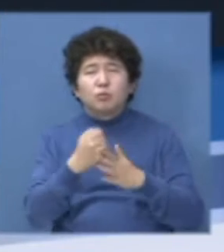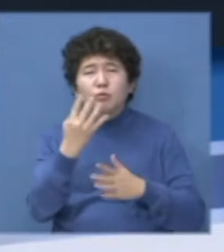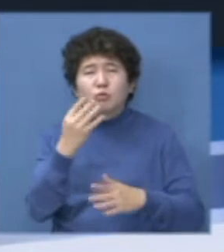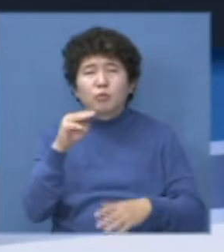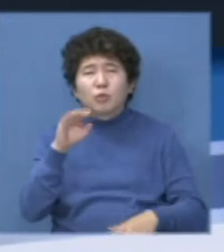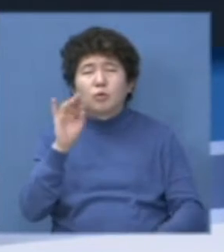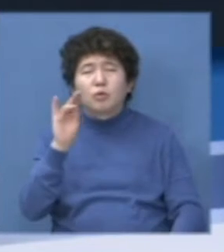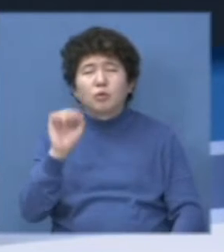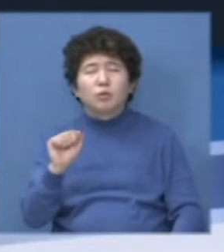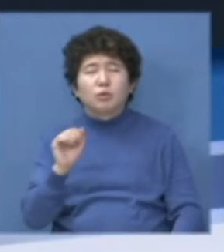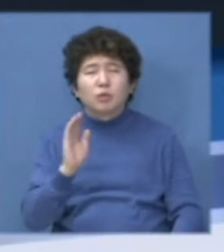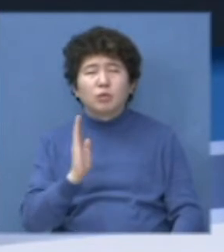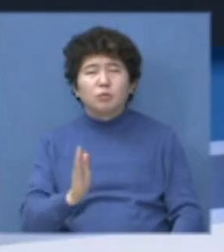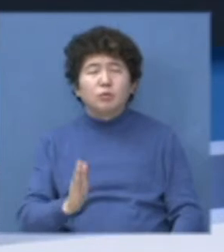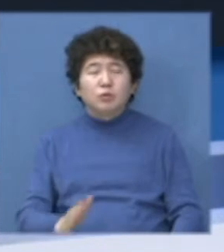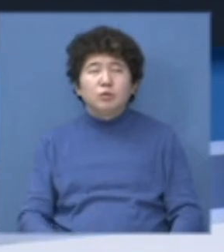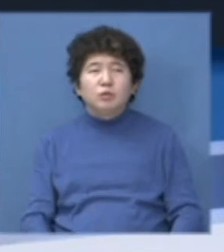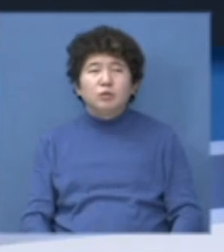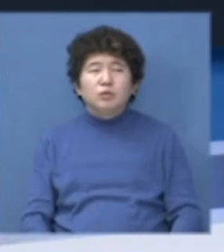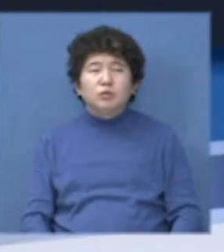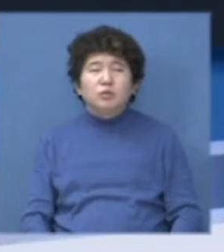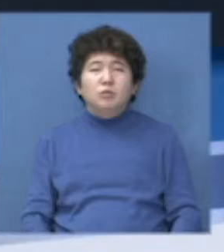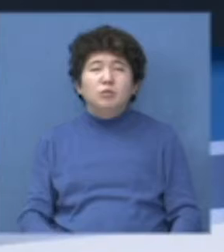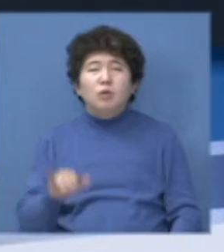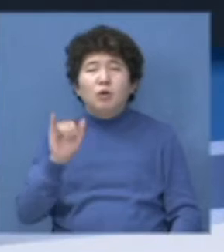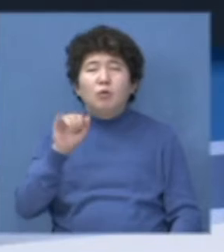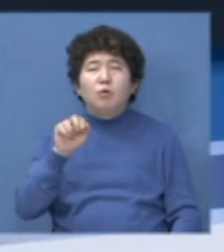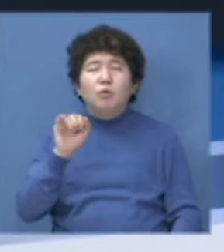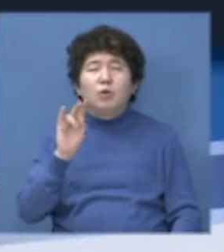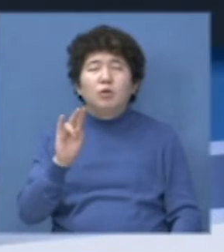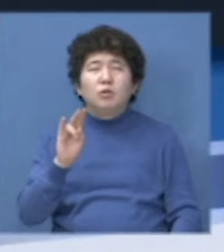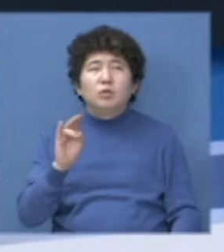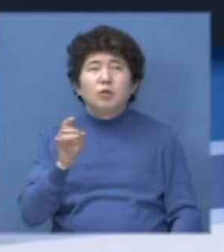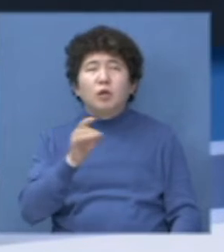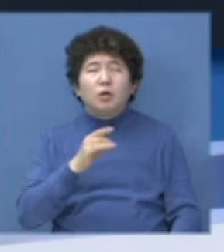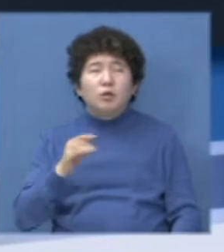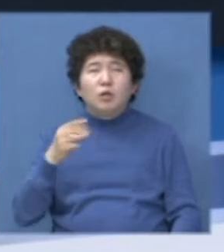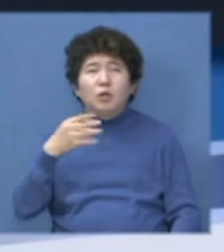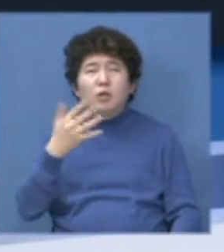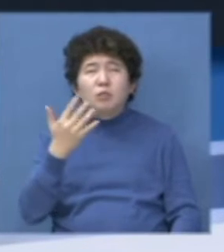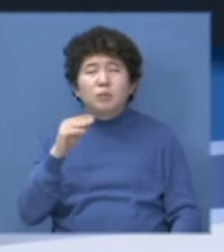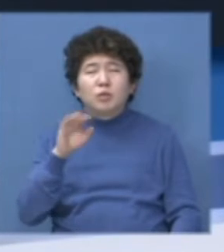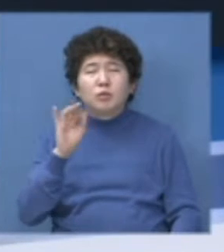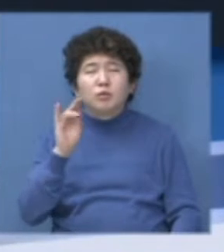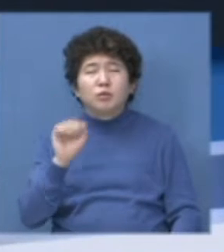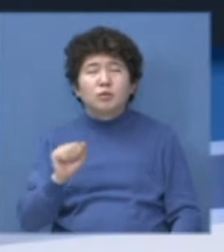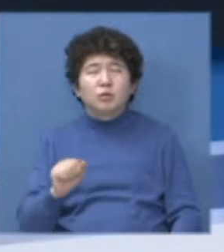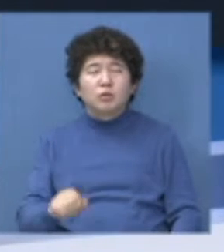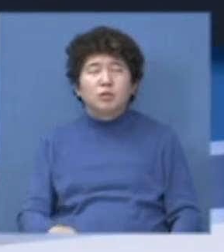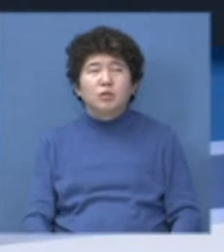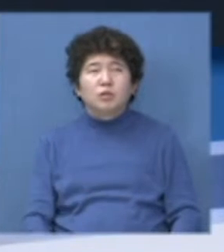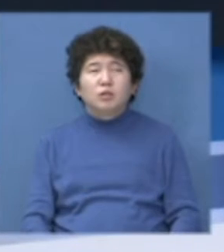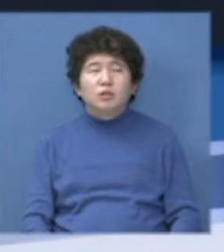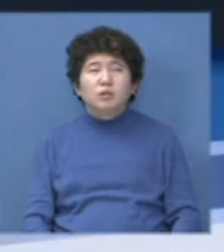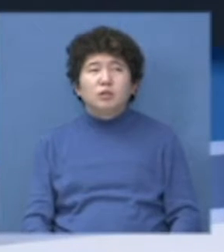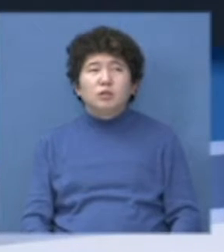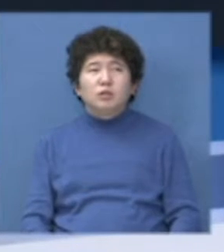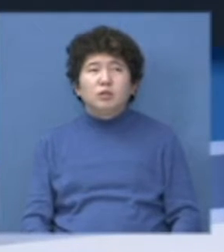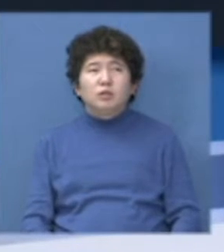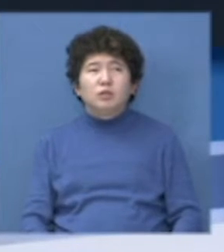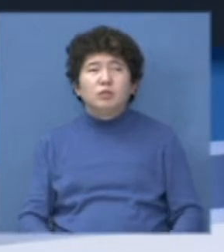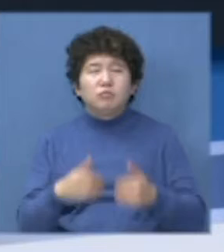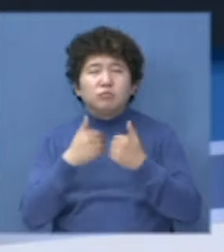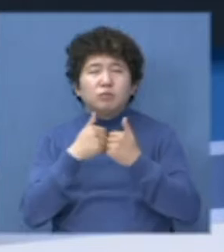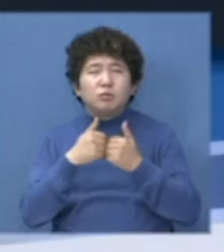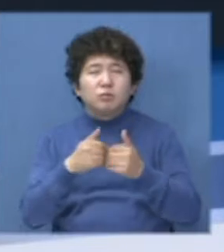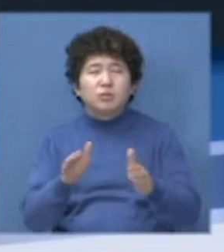жеткізілмек. Мәселен, Ұлан ауданында қуаттылығы жылына 45 000 тонна бекіре еті мен 4 тонна уылдырық өндіруге қауқарлы